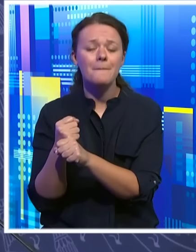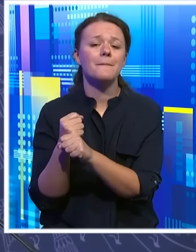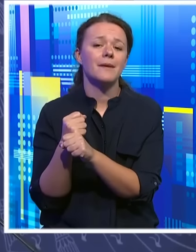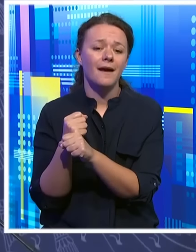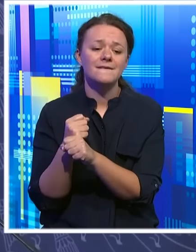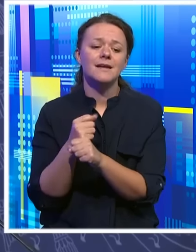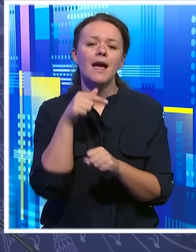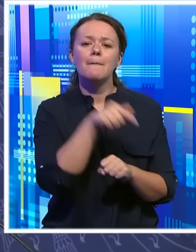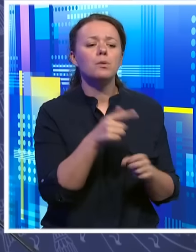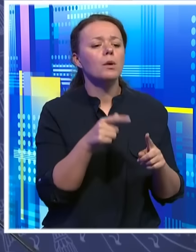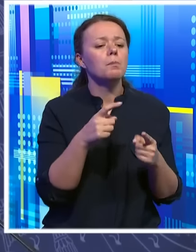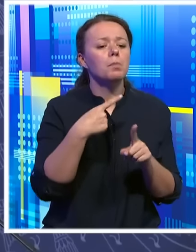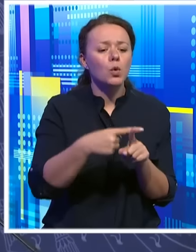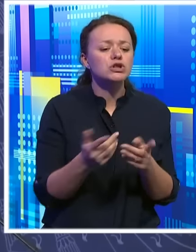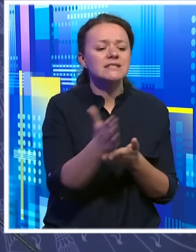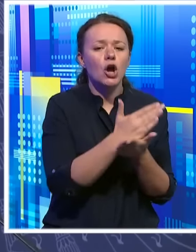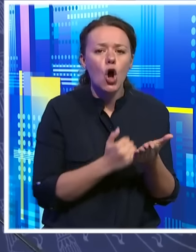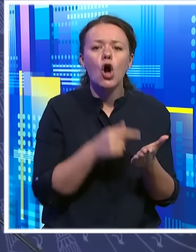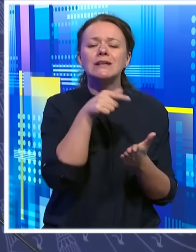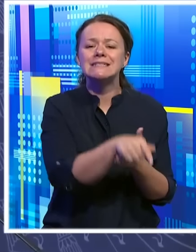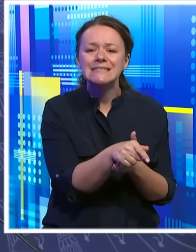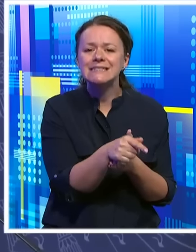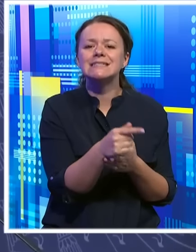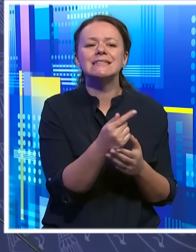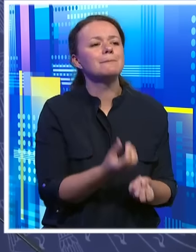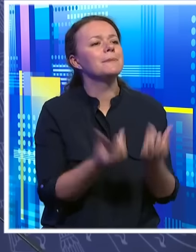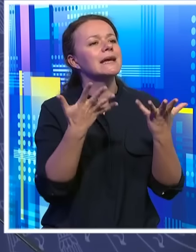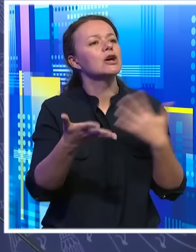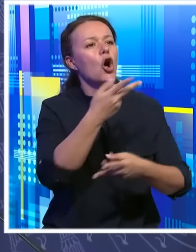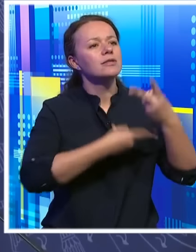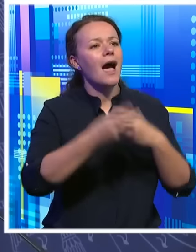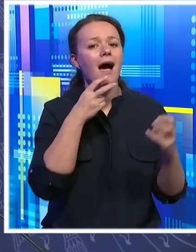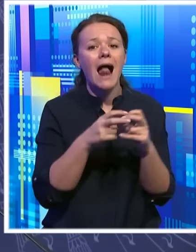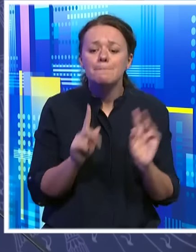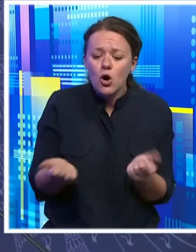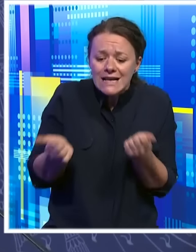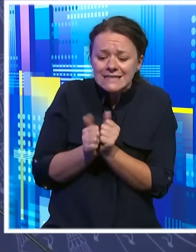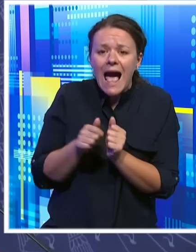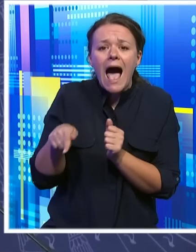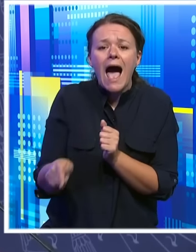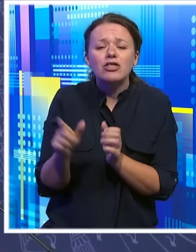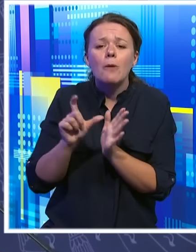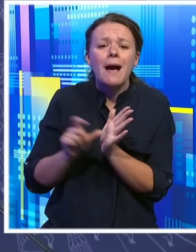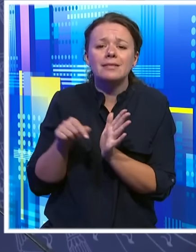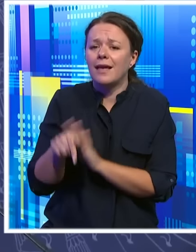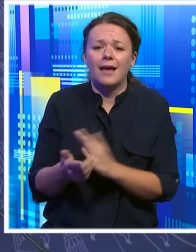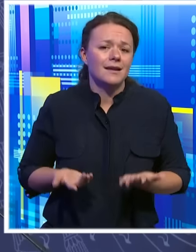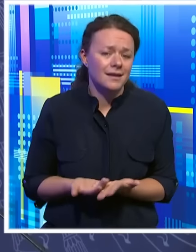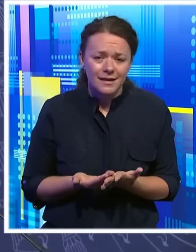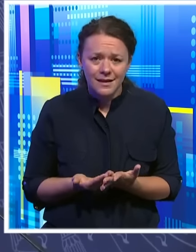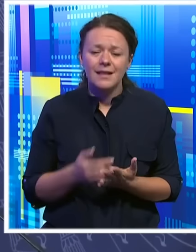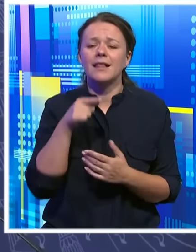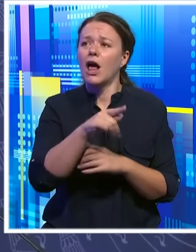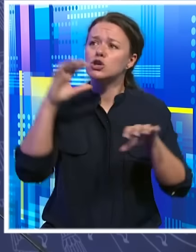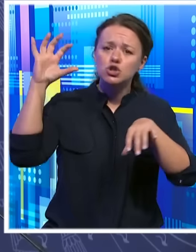obnovljivim izvorima energije, ali sa baterijama, da nam ne zavisi od balansa energije i mnogo, mnogo problema. Tu radimo i sa solarom, i sa vetrom,